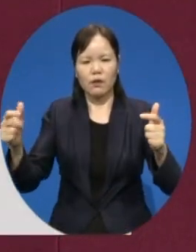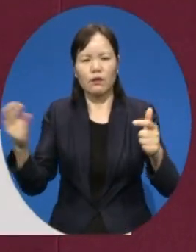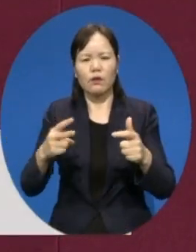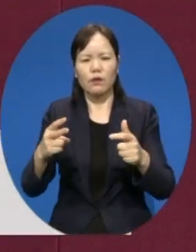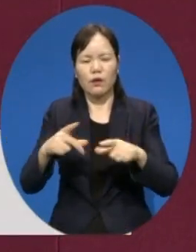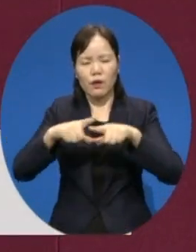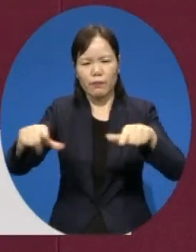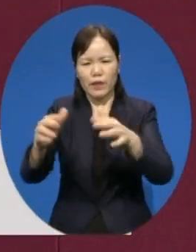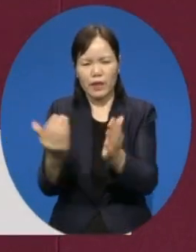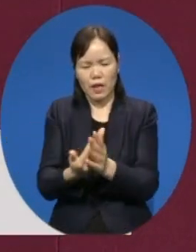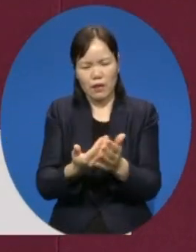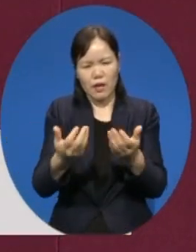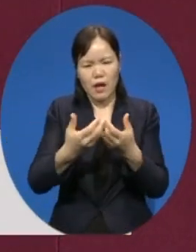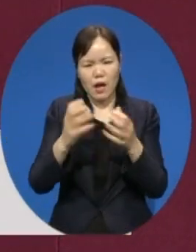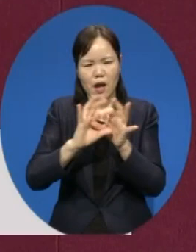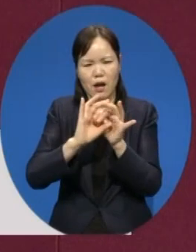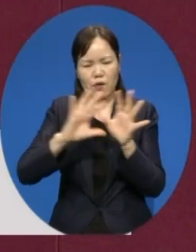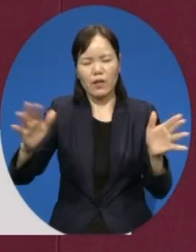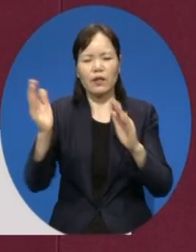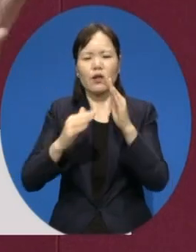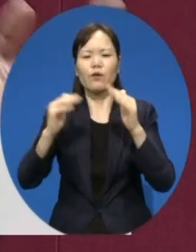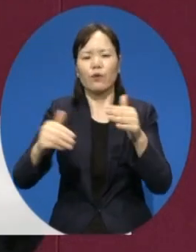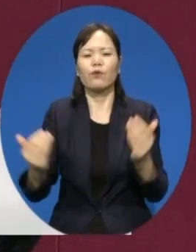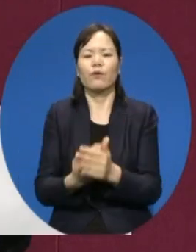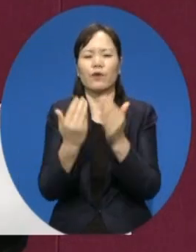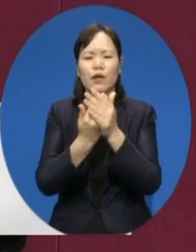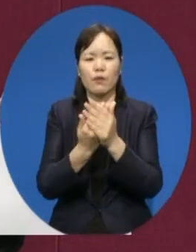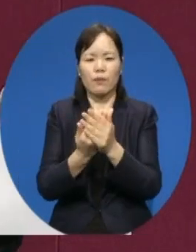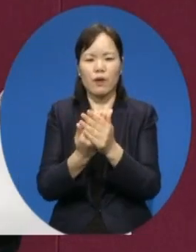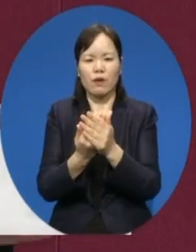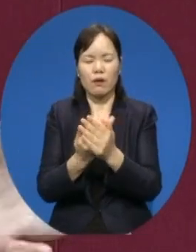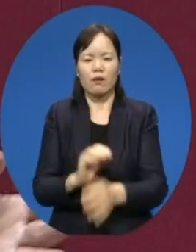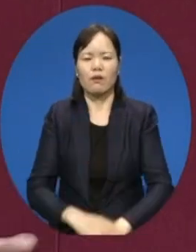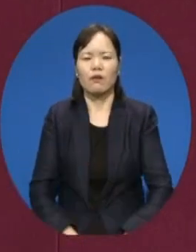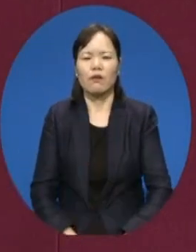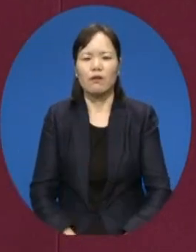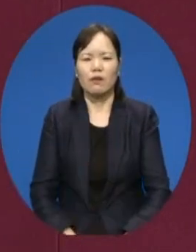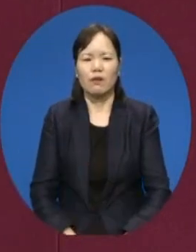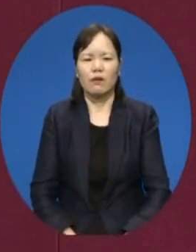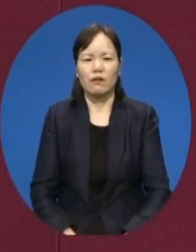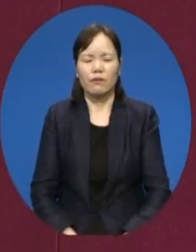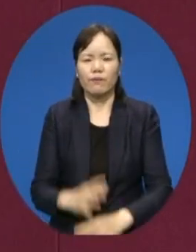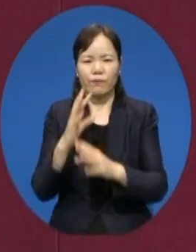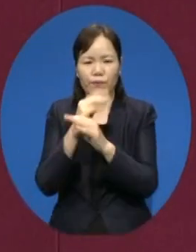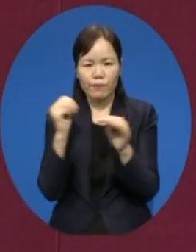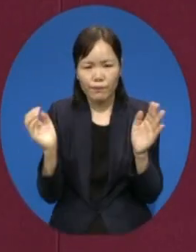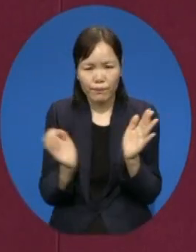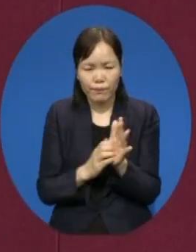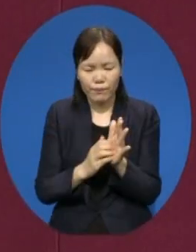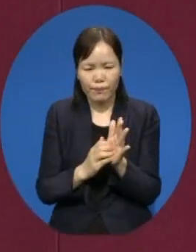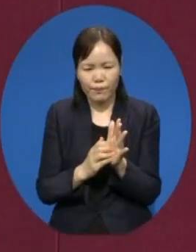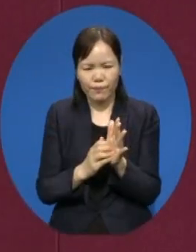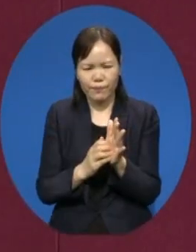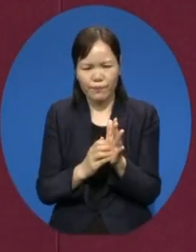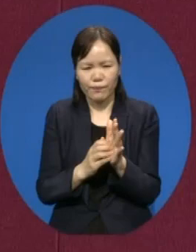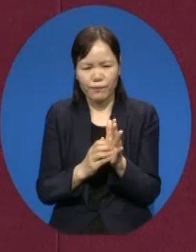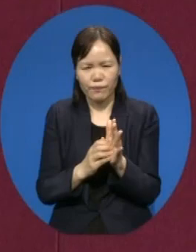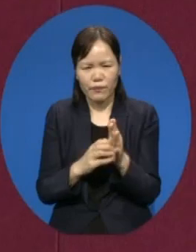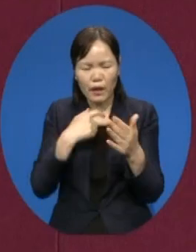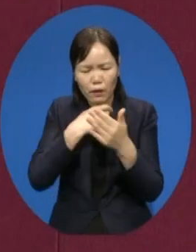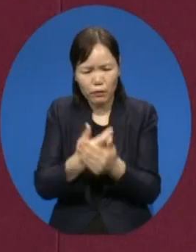민간 수요와는 동떨어지게 공공개발한다는 겁니다. 제대로 된 게 뭐가 있습니까? 언제까지 이렇게 속임수 쓸